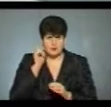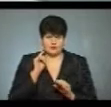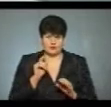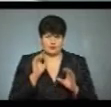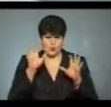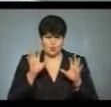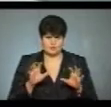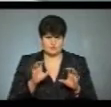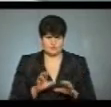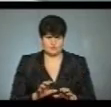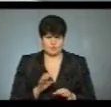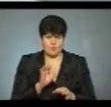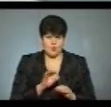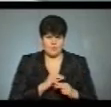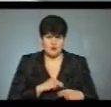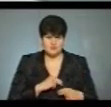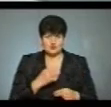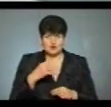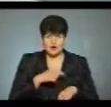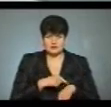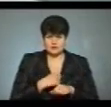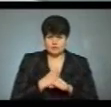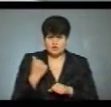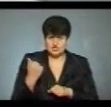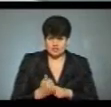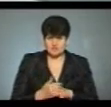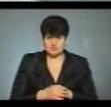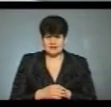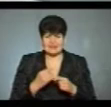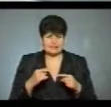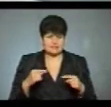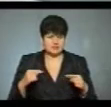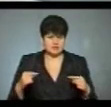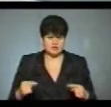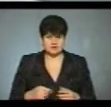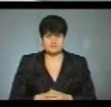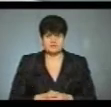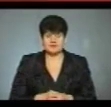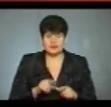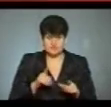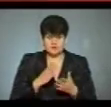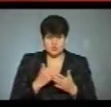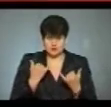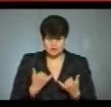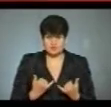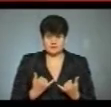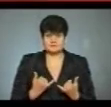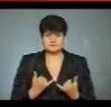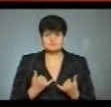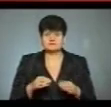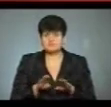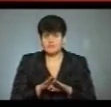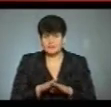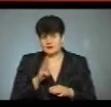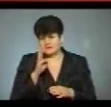законів про працю. Тобто 40 години робочий тиждень і інші речі деякі. Те, що діє сьогодні. Рівність заробітних плат чоловіків і